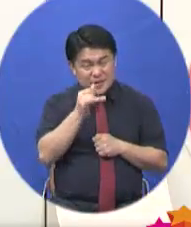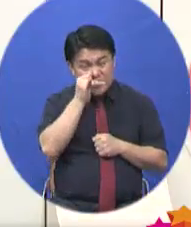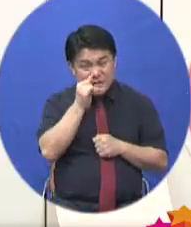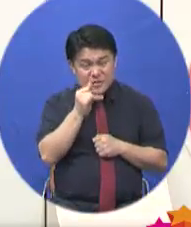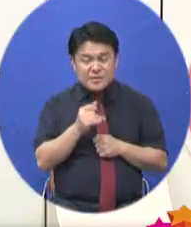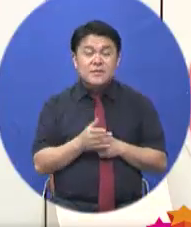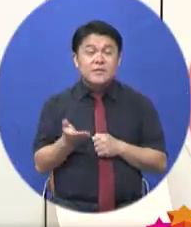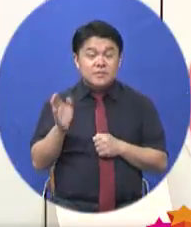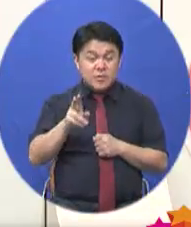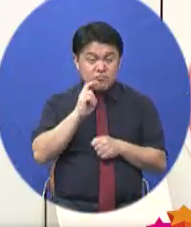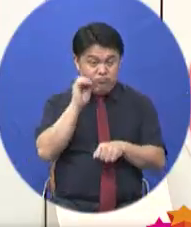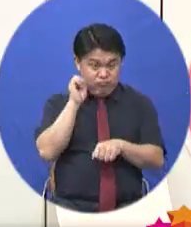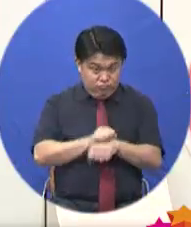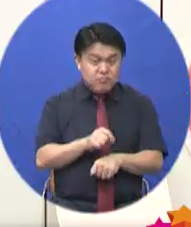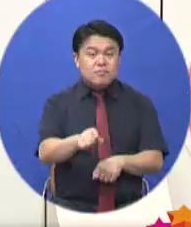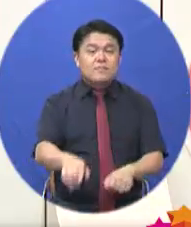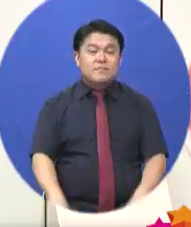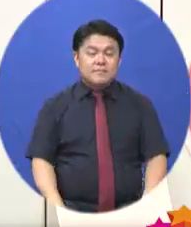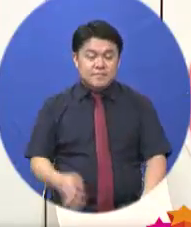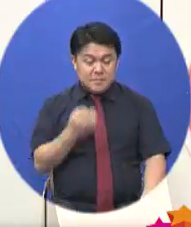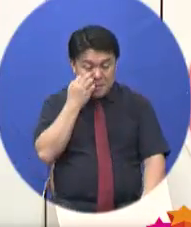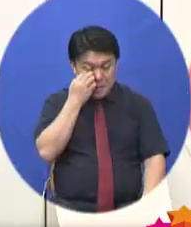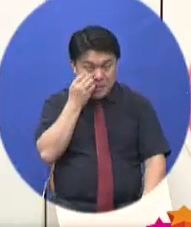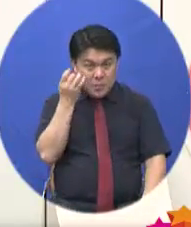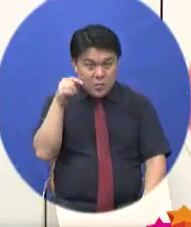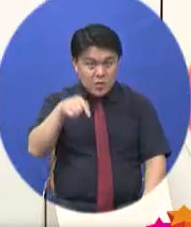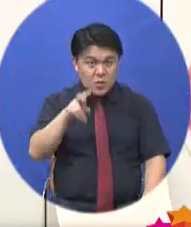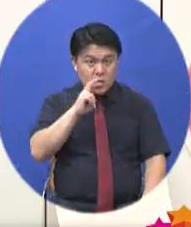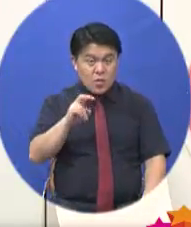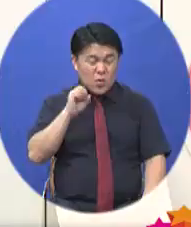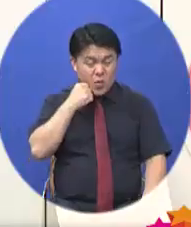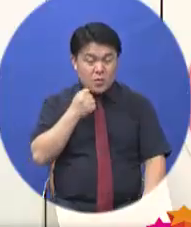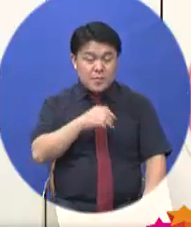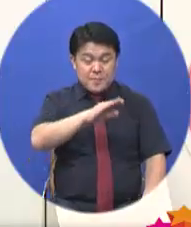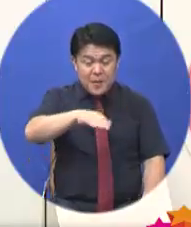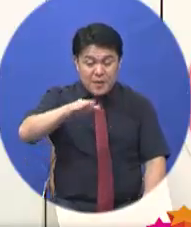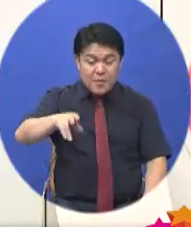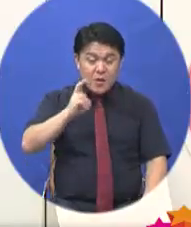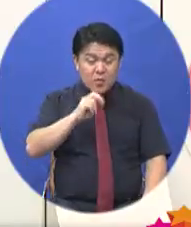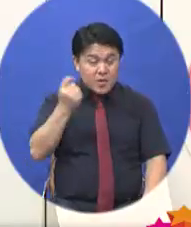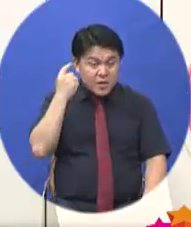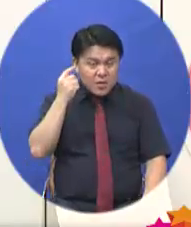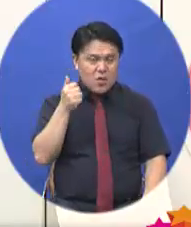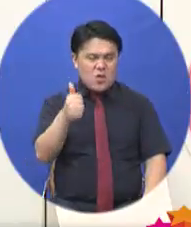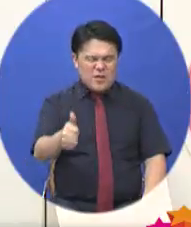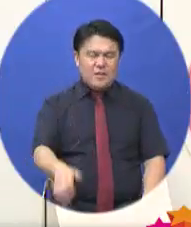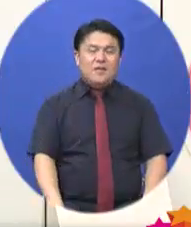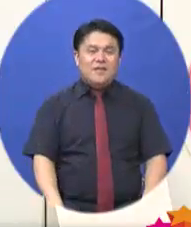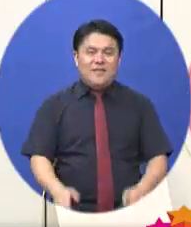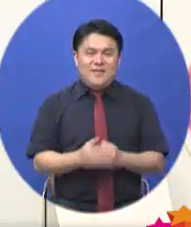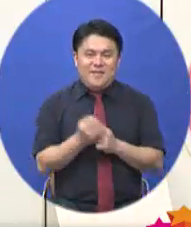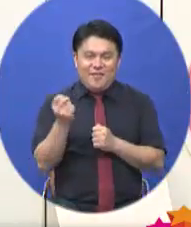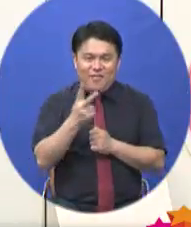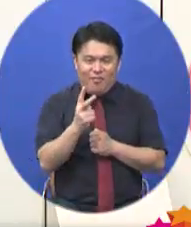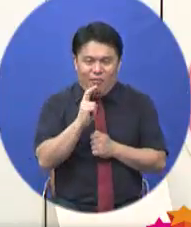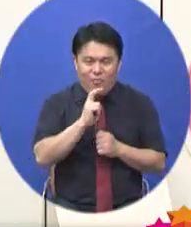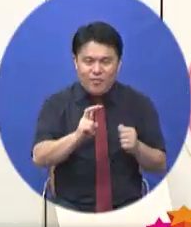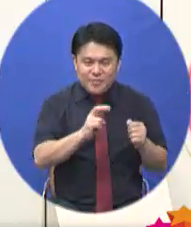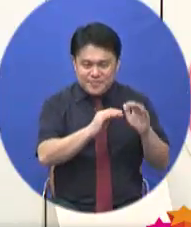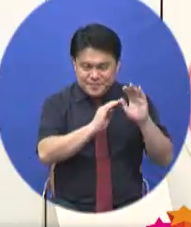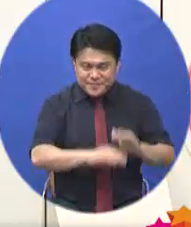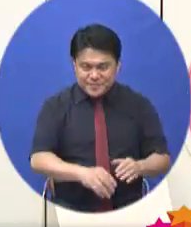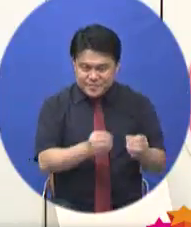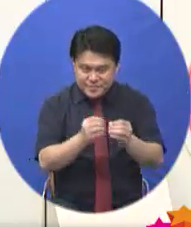썩 잘하신 거예요. 썩 잘하셨습니다. 이 노래가. 이 꺾는 소리가 아주 일품입니다. 그리고 가사 네. 붙임새.